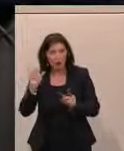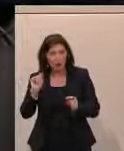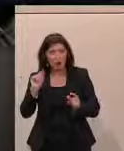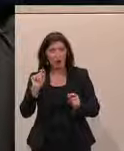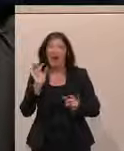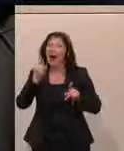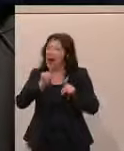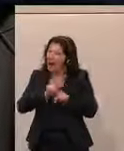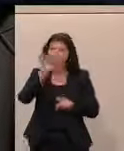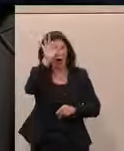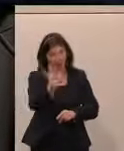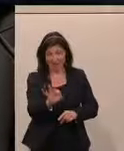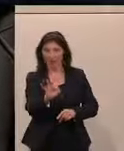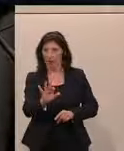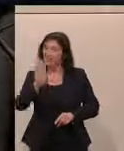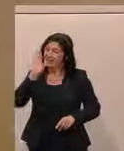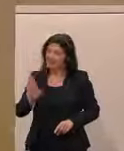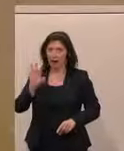der FPÖ verpflichtet.